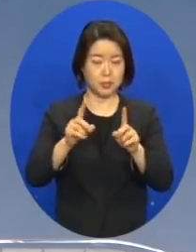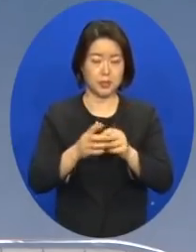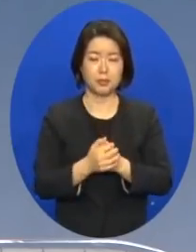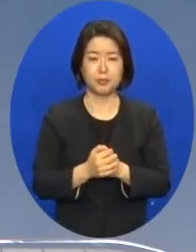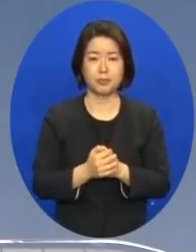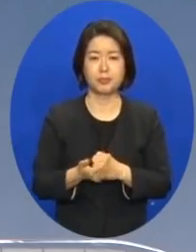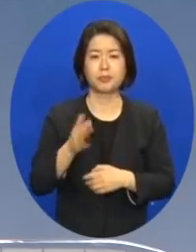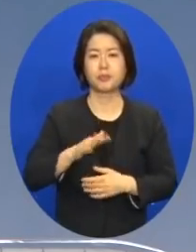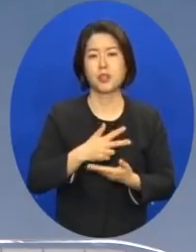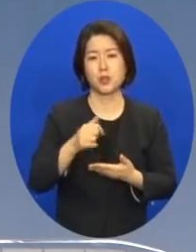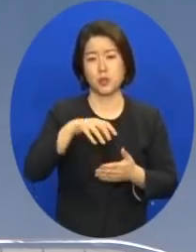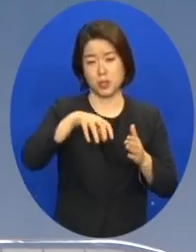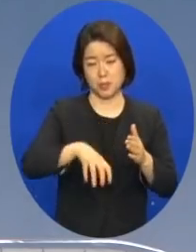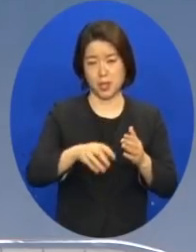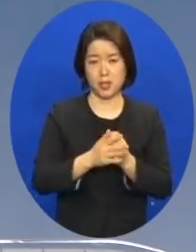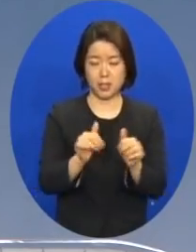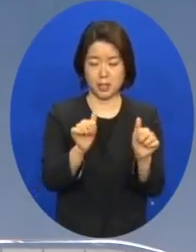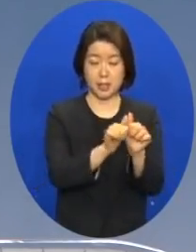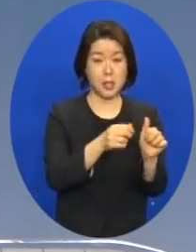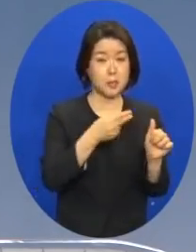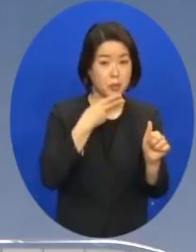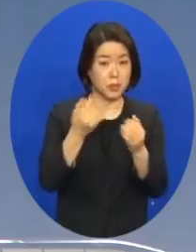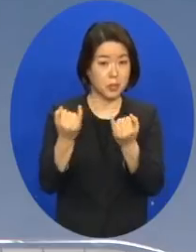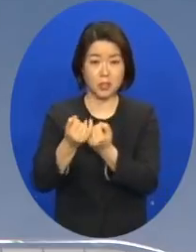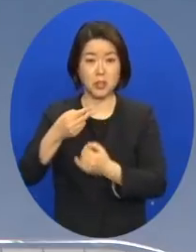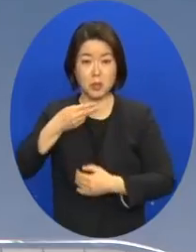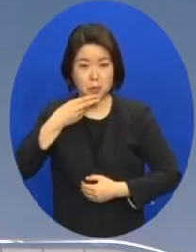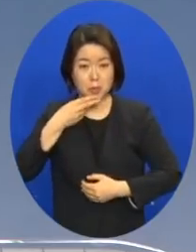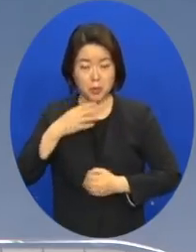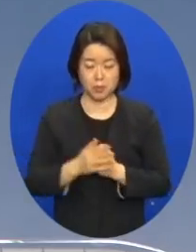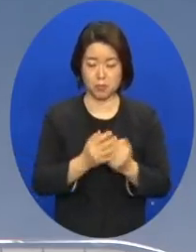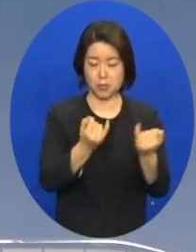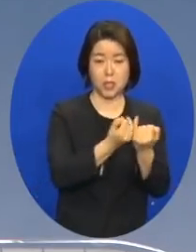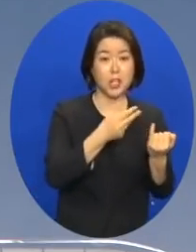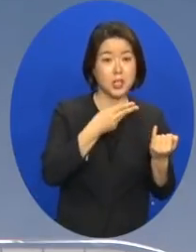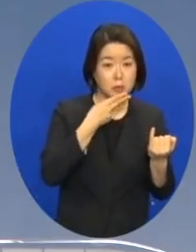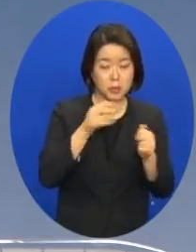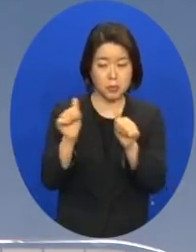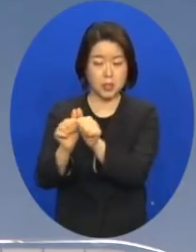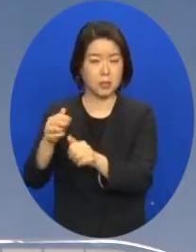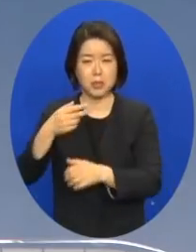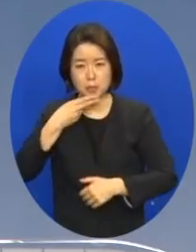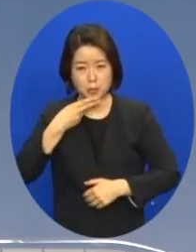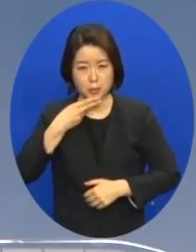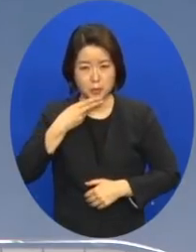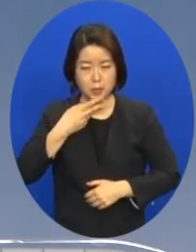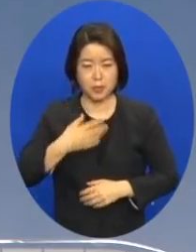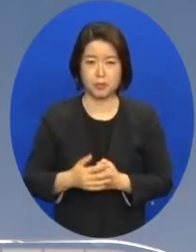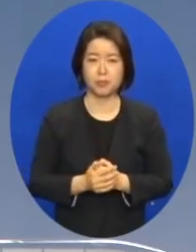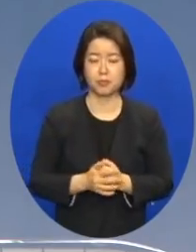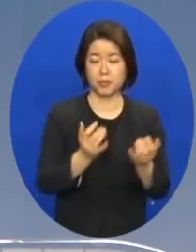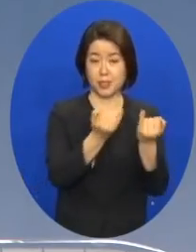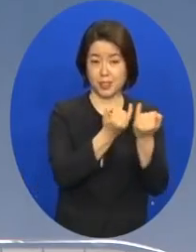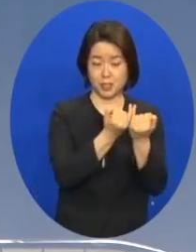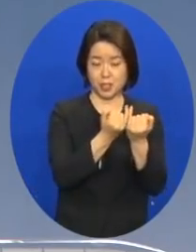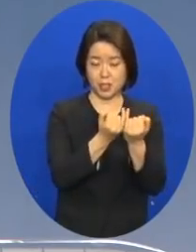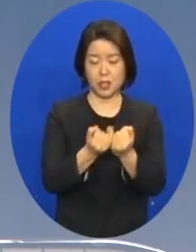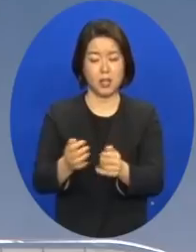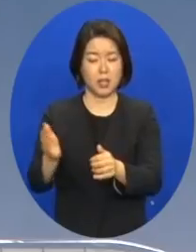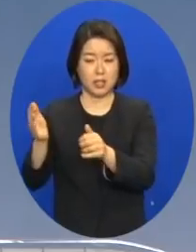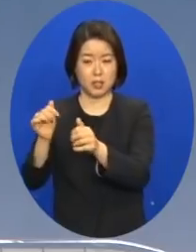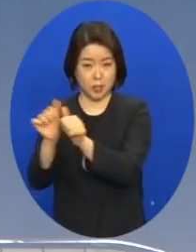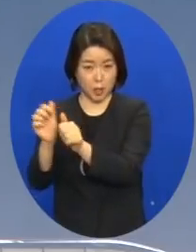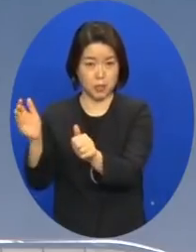주님 안에서는 남자 없이 여자가 있지 않고 여자 없이 남자가 있지 않습니다. 여자가 남자에게서 난